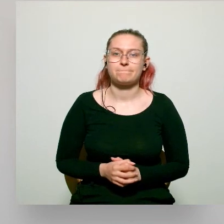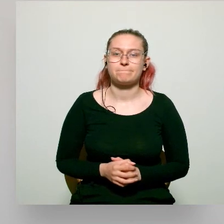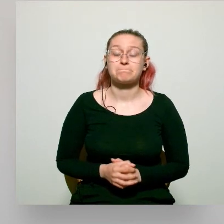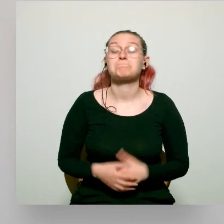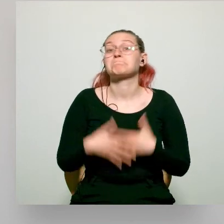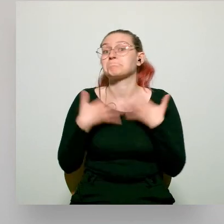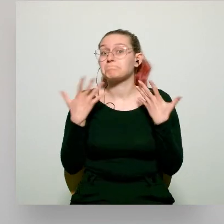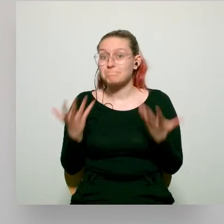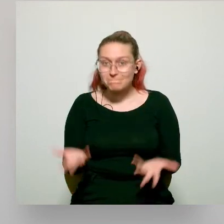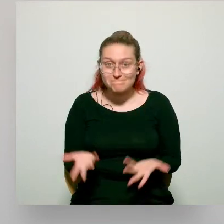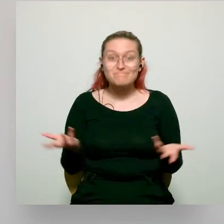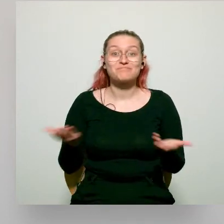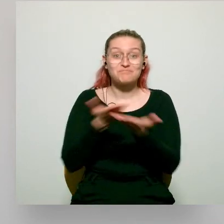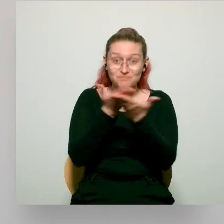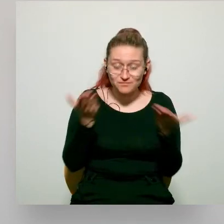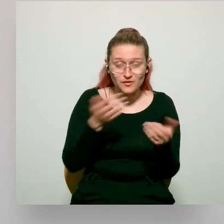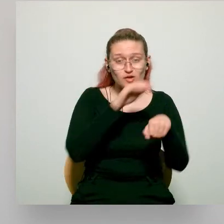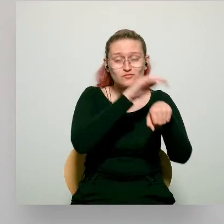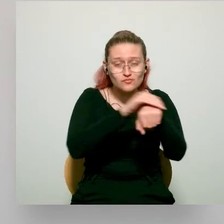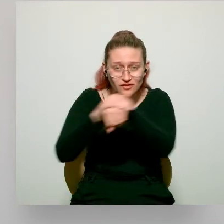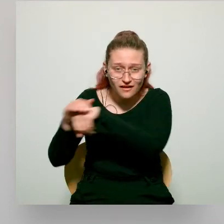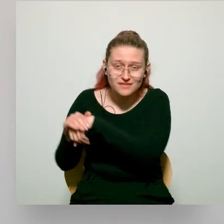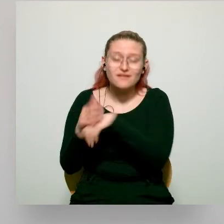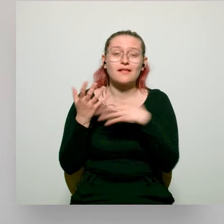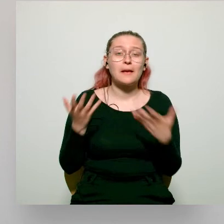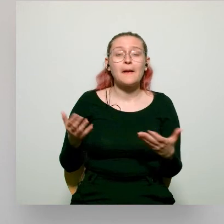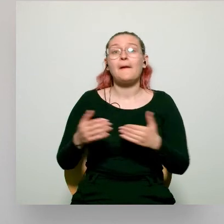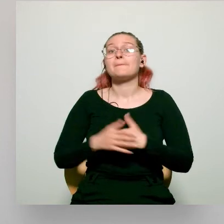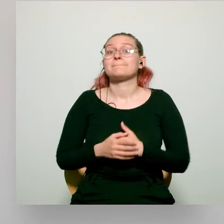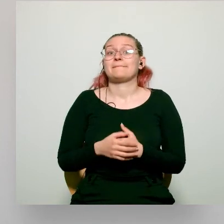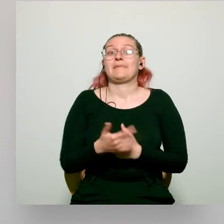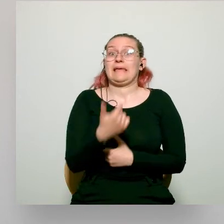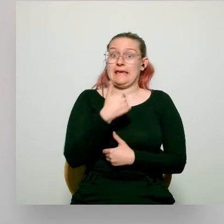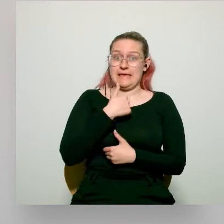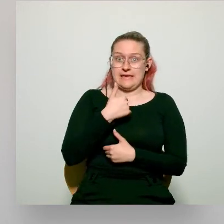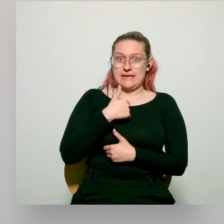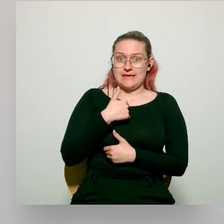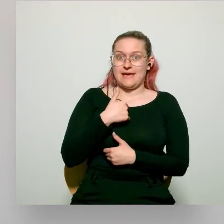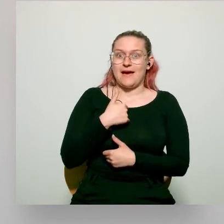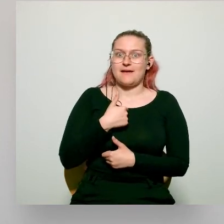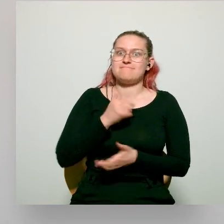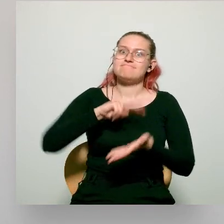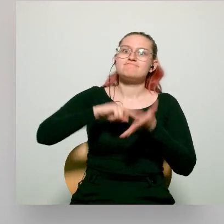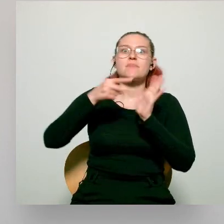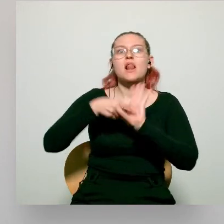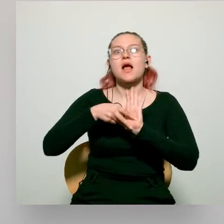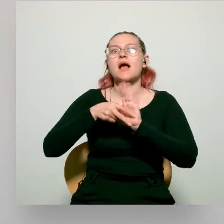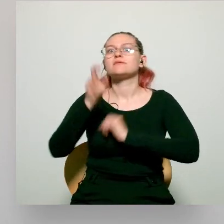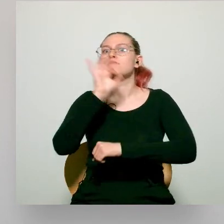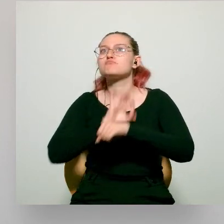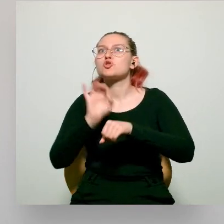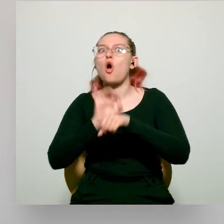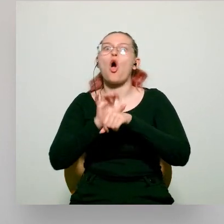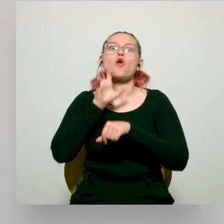No cóż, przyjaciele, absolutnie nie podejmuję się projektowania i prorokowania niczego o kulturze, ponieważ jest to